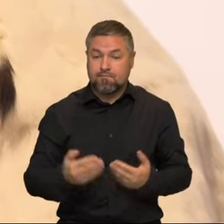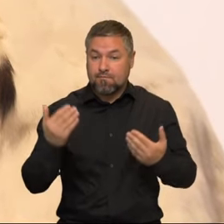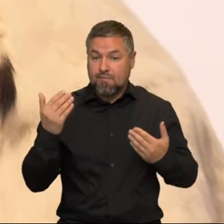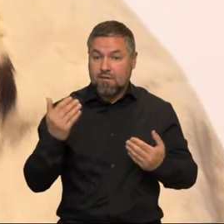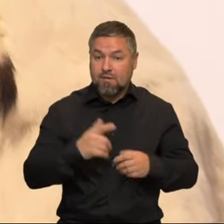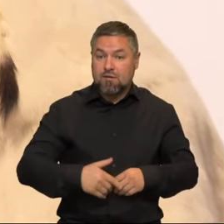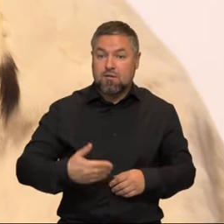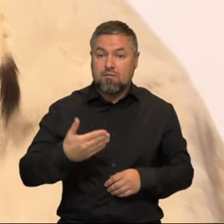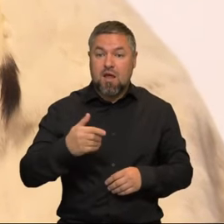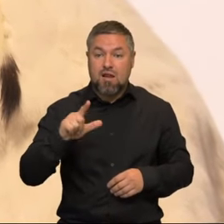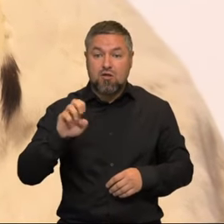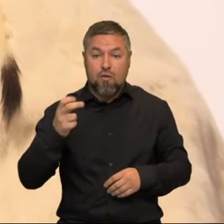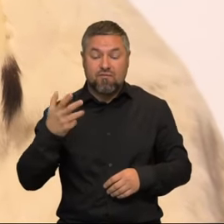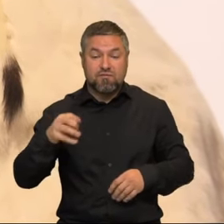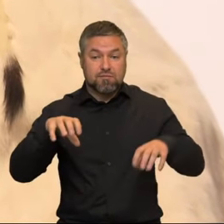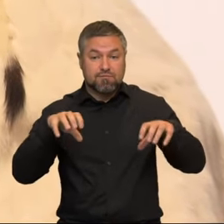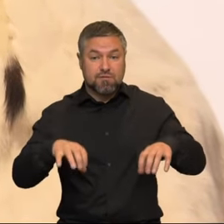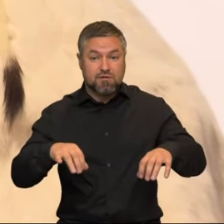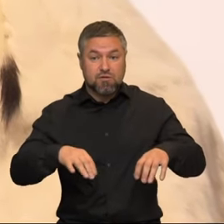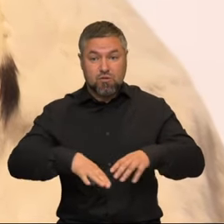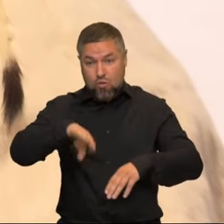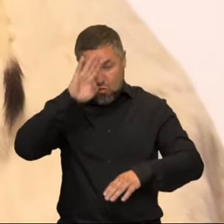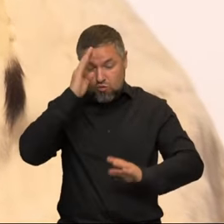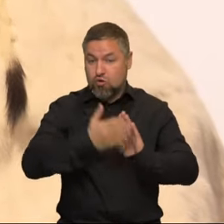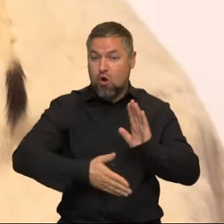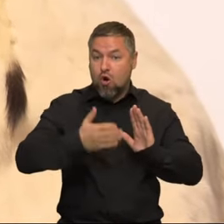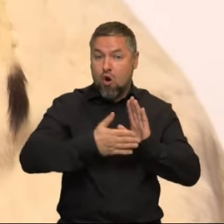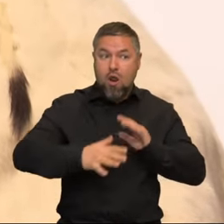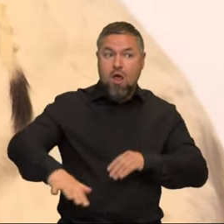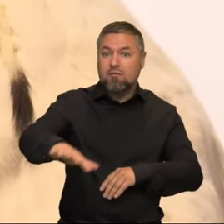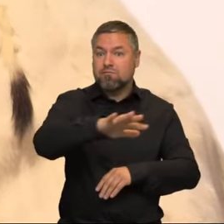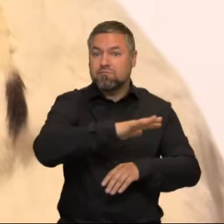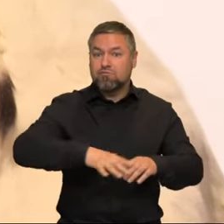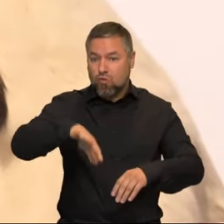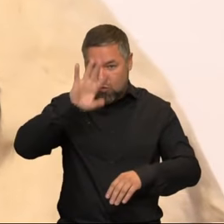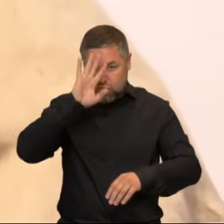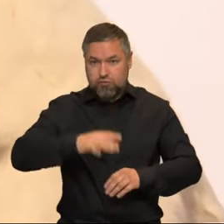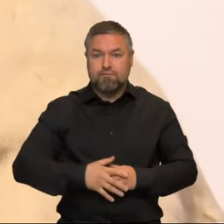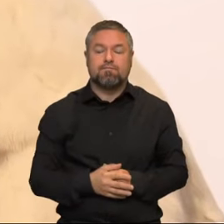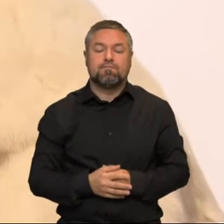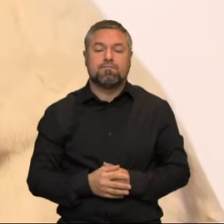Witam pana Janusza Malinowskiego, prezesa zarządu Łódzkiej Kolei Aglomeracyjnej.